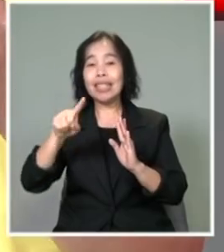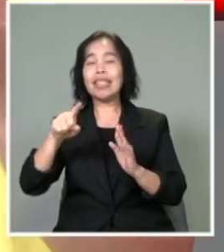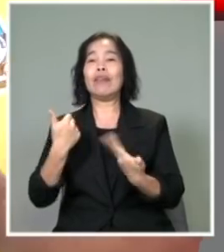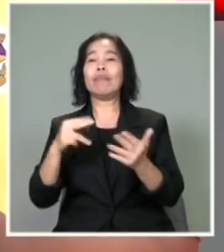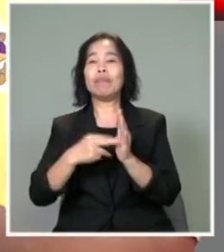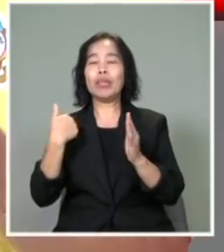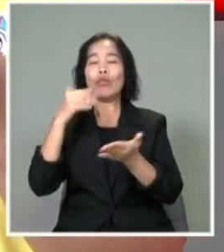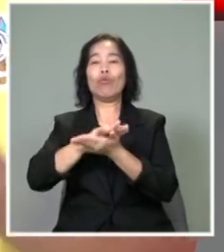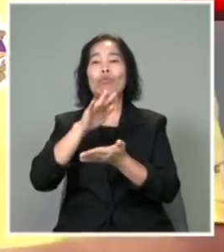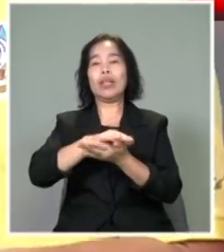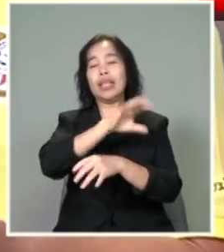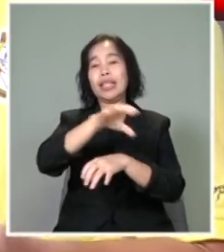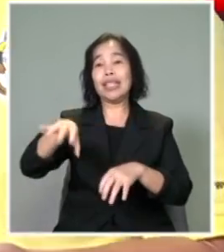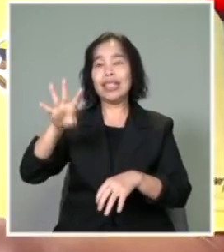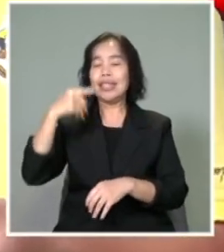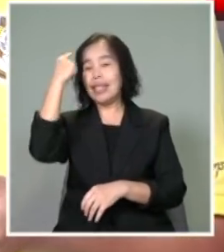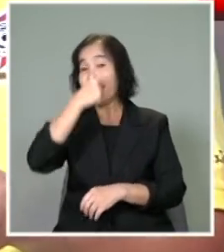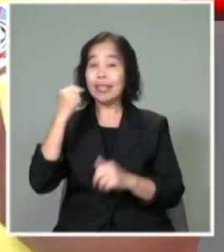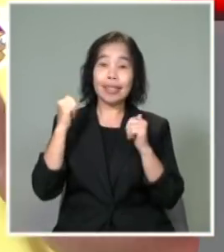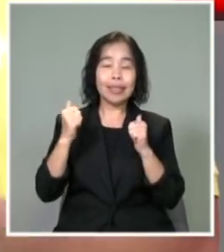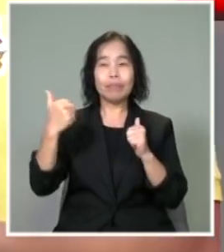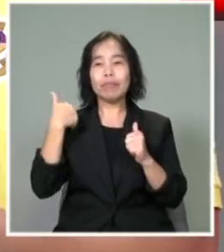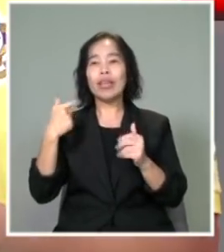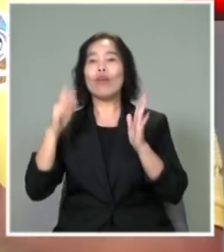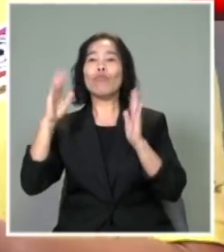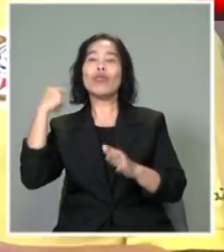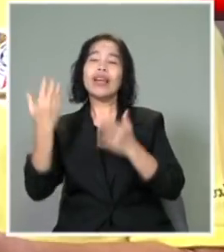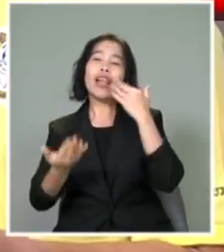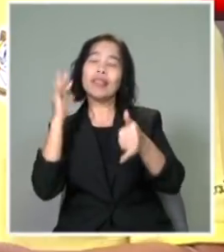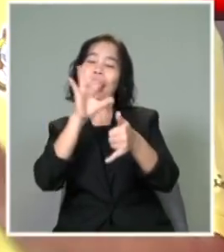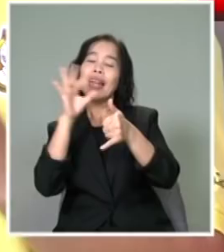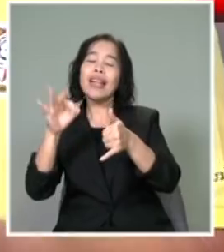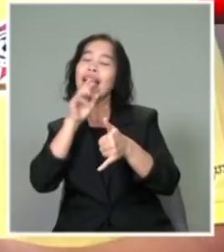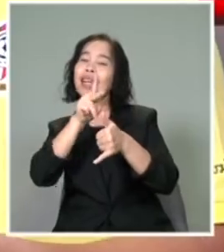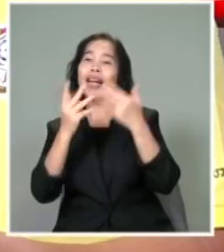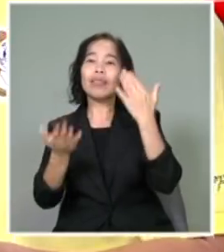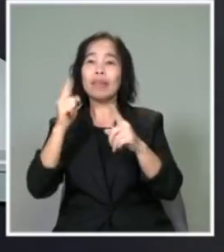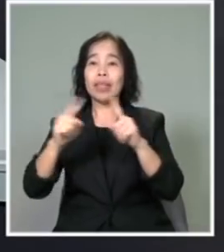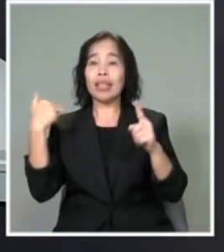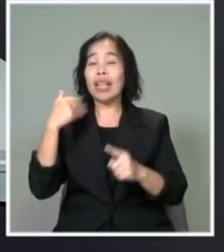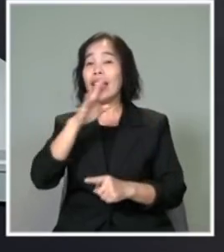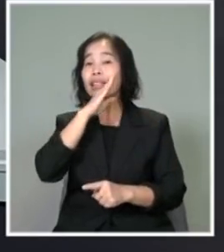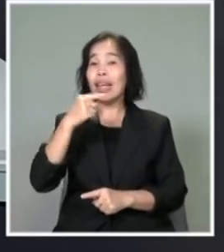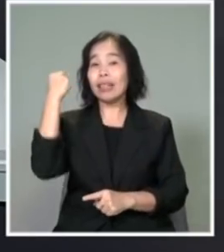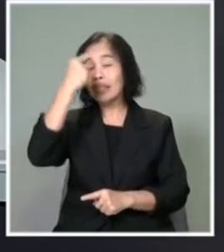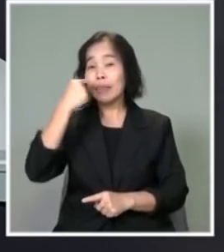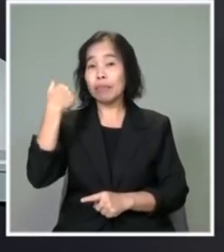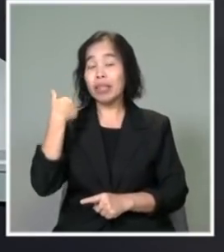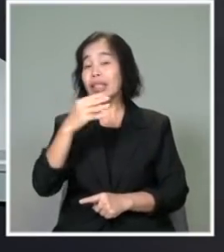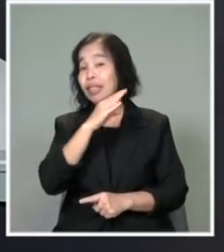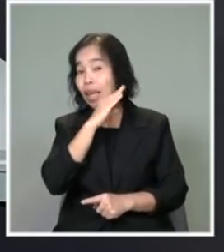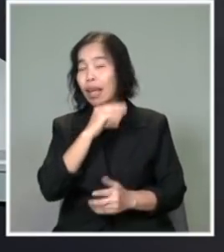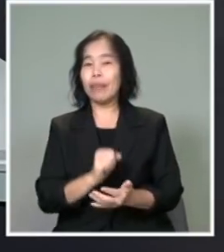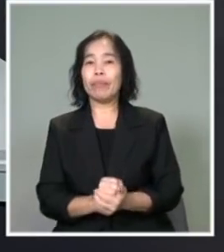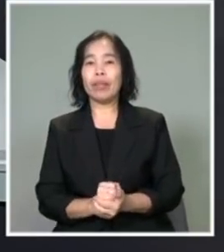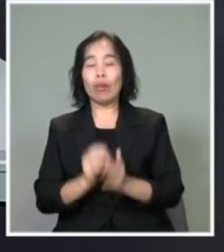งเรียน4โรงเรียนเลยที่หน้าตาดีๆนะครับให้สาวๆเผื่อแบบมากรีดกรีดกันนะครับแต่ว่าใครก็ตามนะครับที่อยู่4โรงเรียนนี้นะครับถ้าเกิดว่า